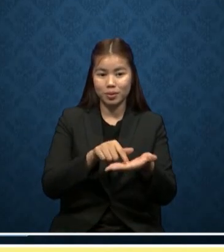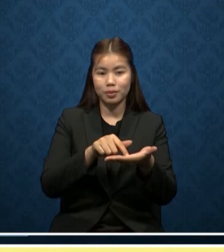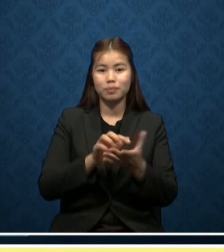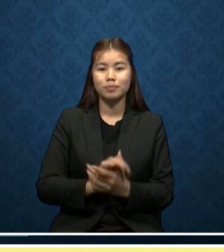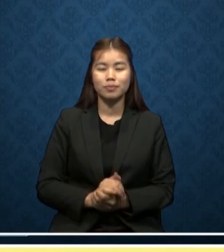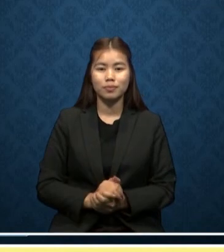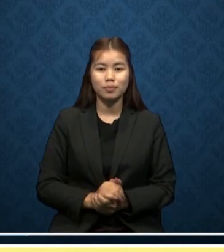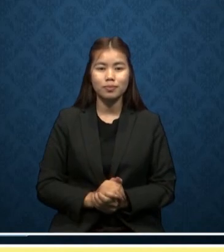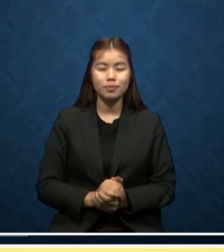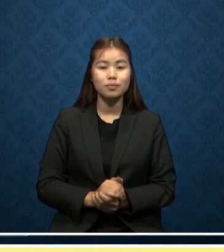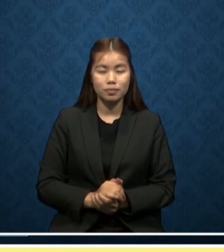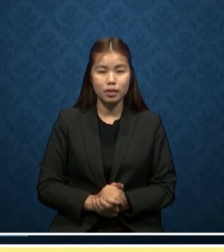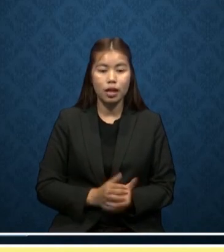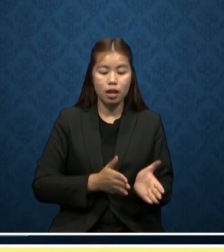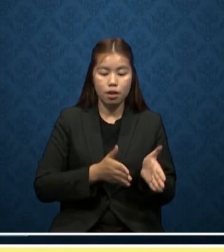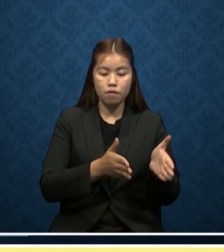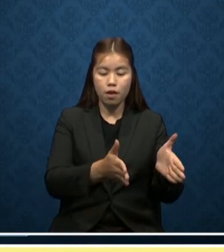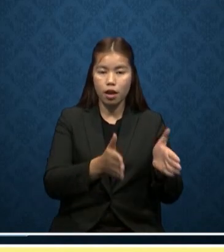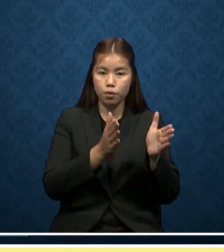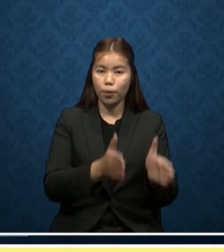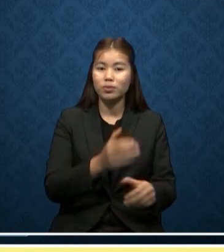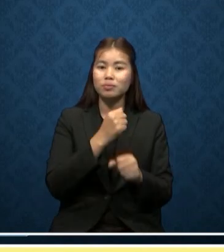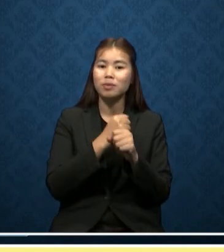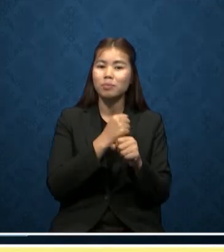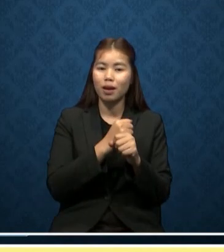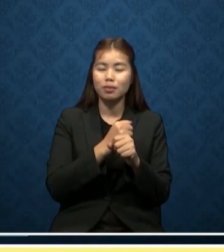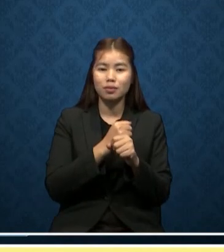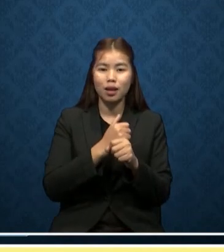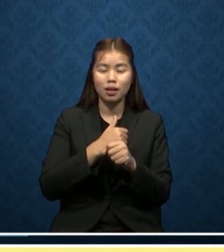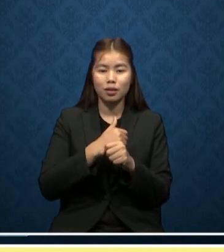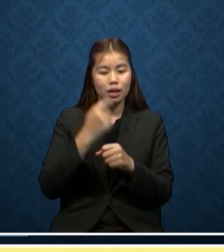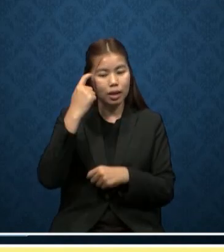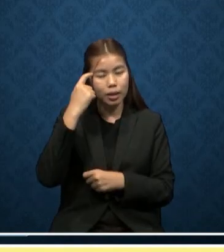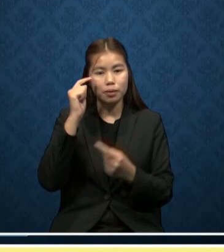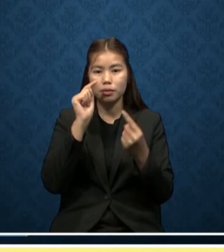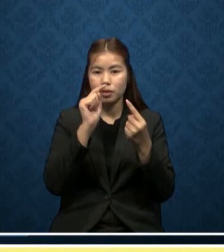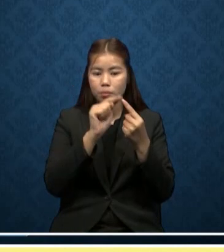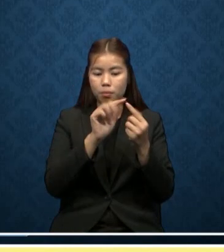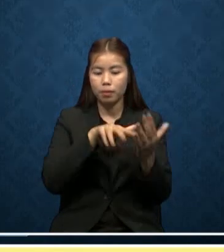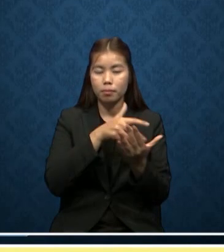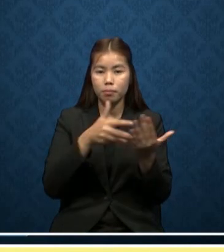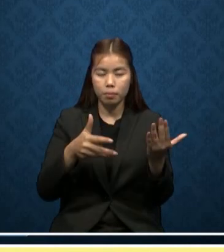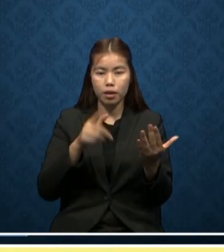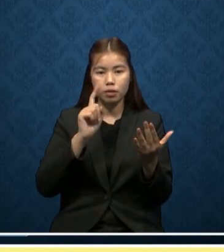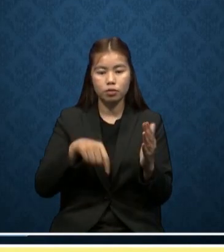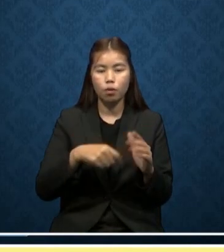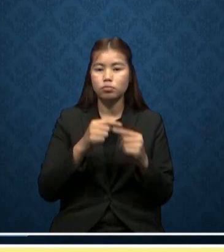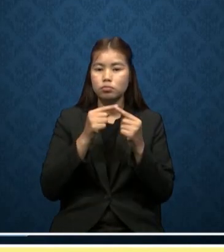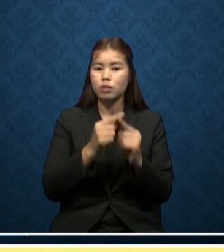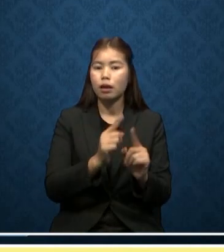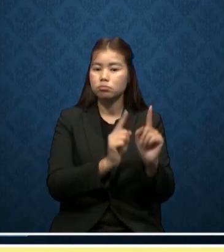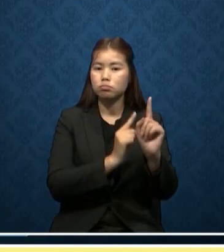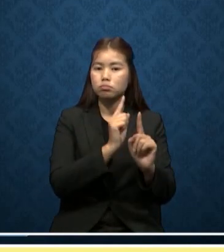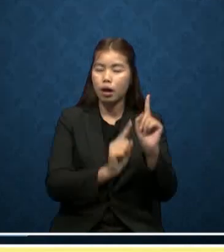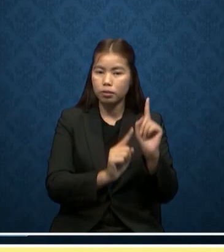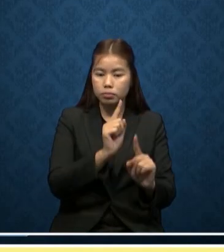ครับในด้านบุคลากรเนี่ยการถ่ายทอดเป้าหมายของแผนเนี่ยไม่เป็นไปตามหลักการของ